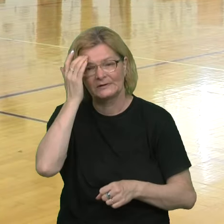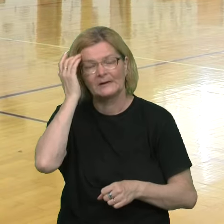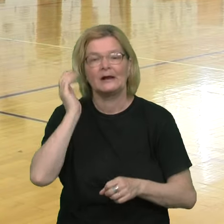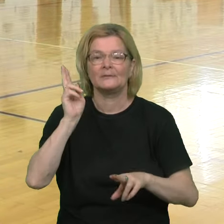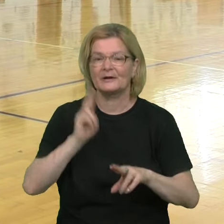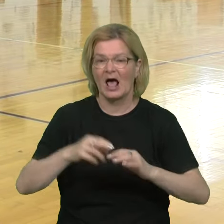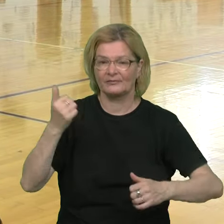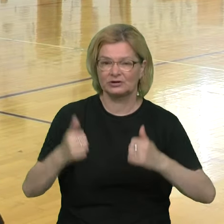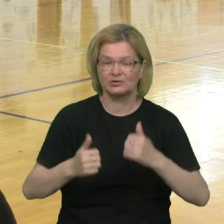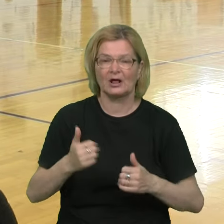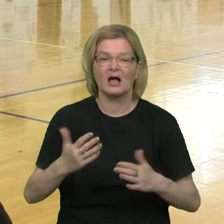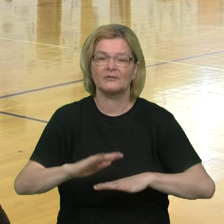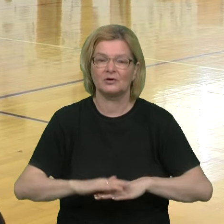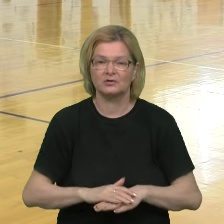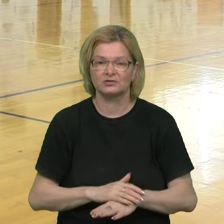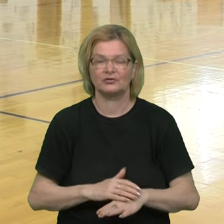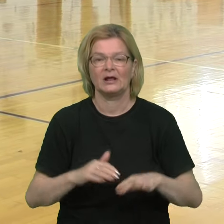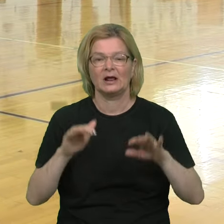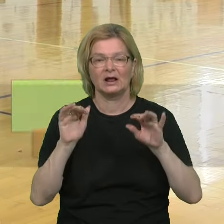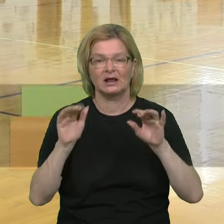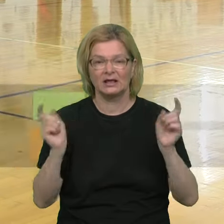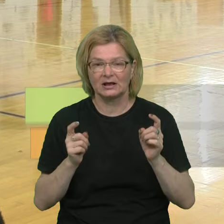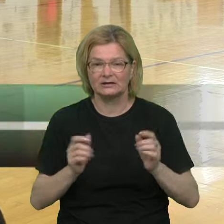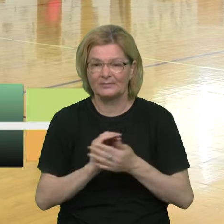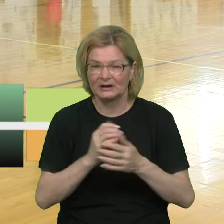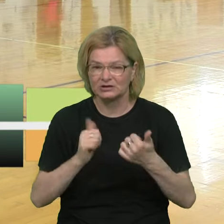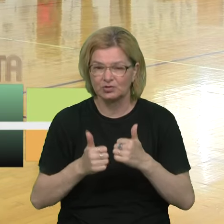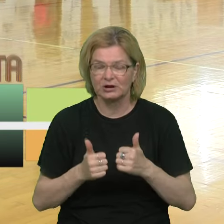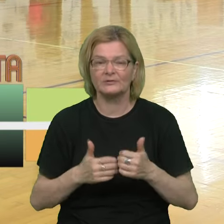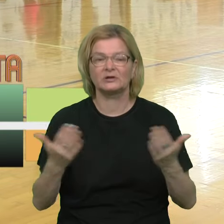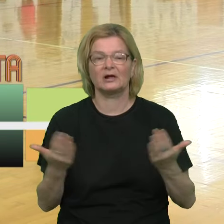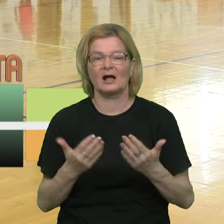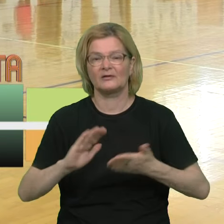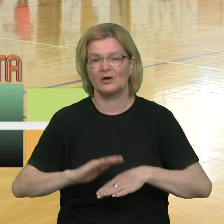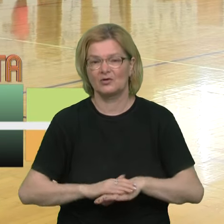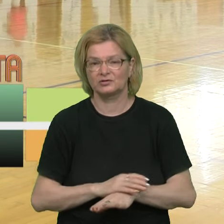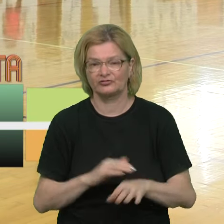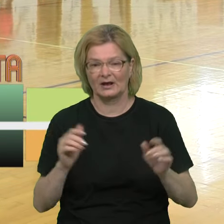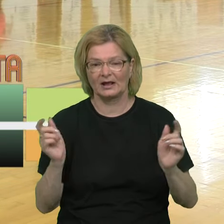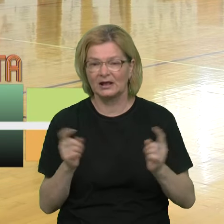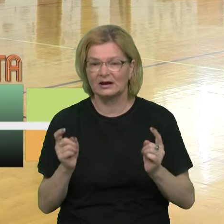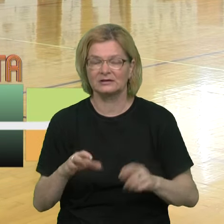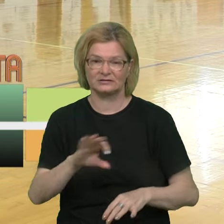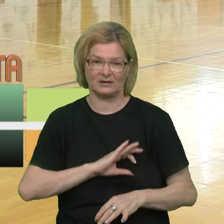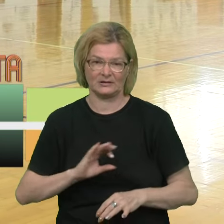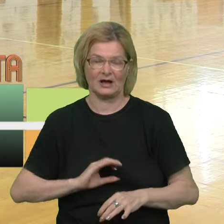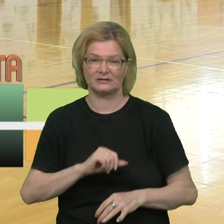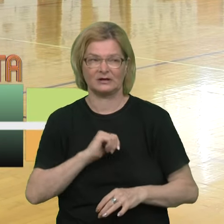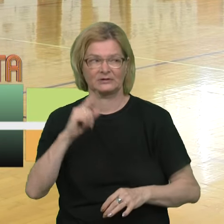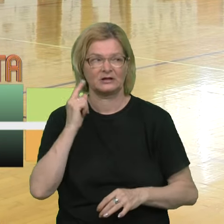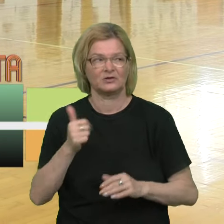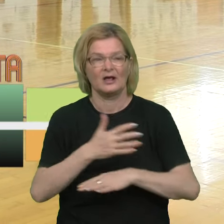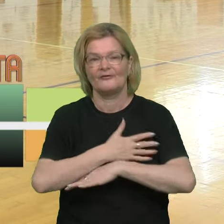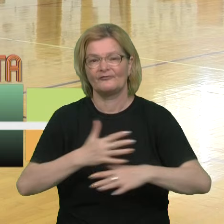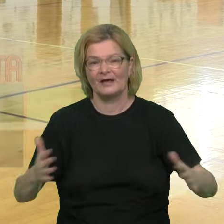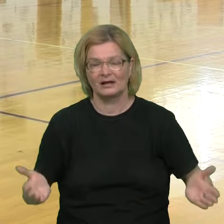gostovanja ili pravi turniri, kakav je osjećaj igrati prijateljsku utakmicu i kakav je osjećaj igrati se za medalje.